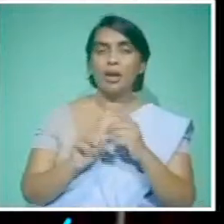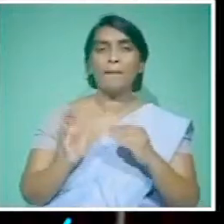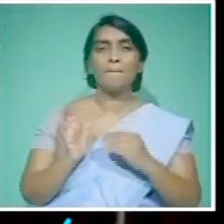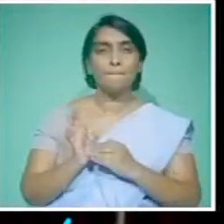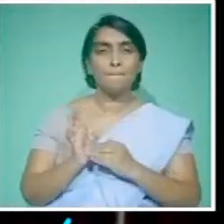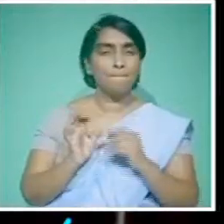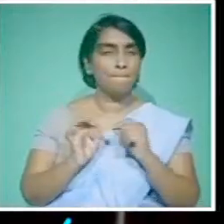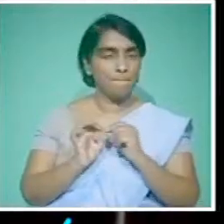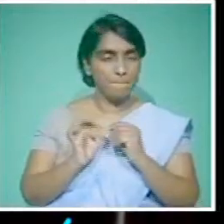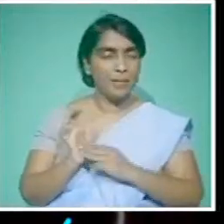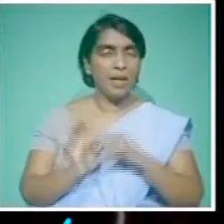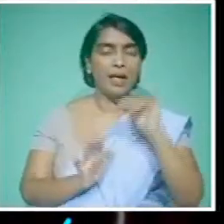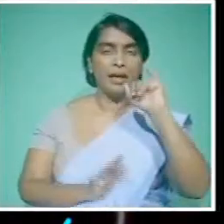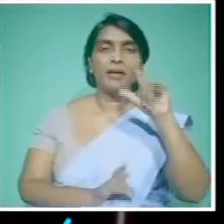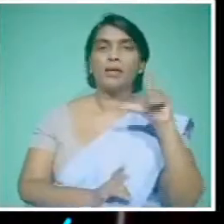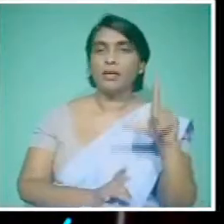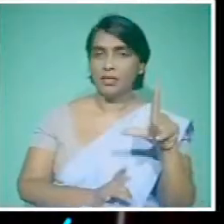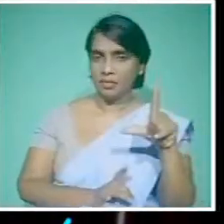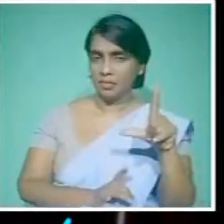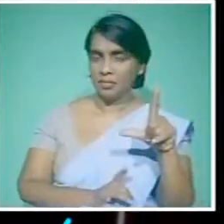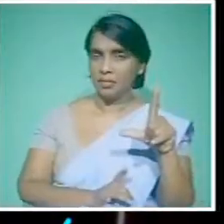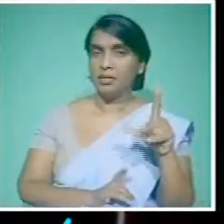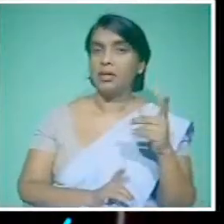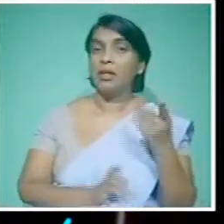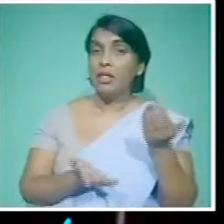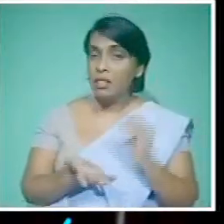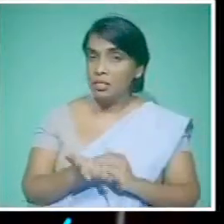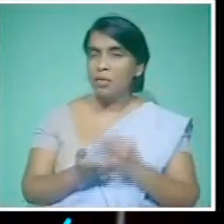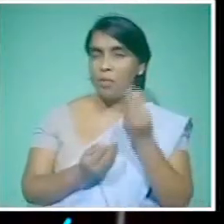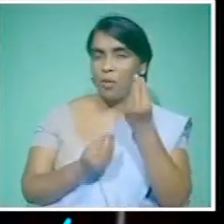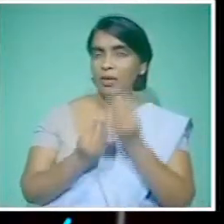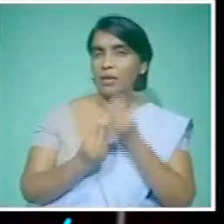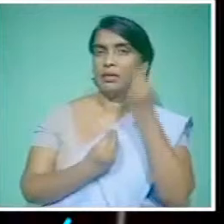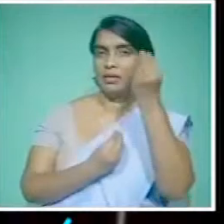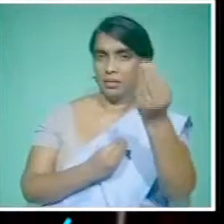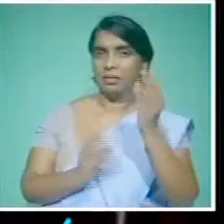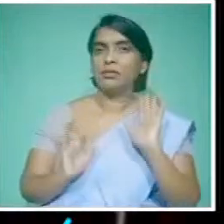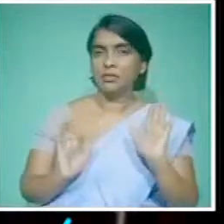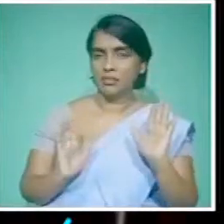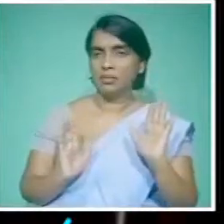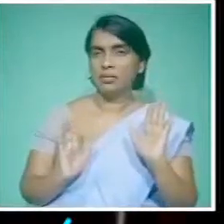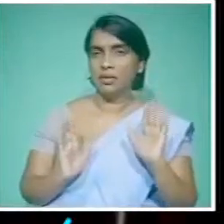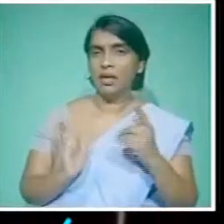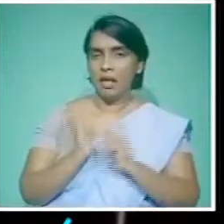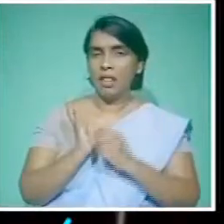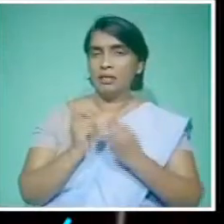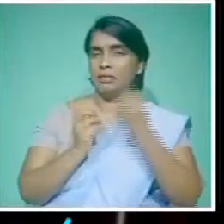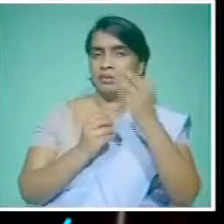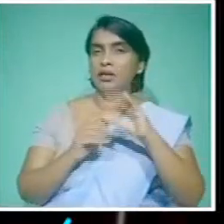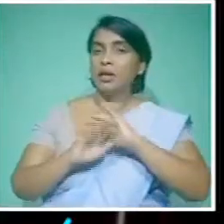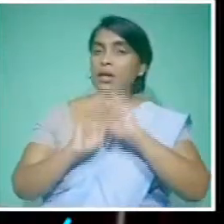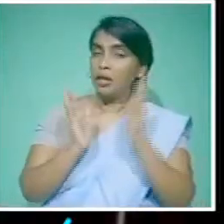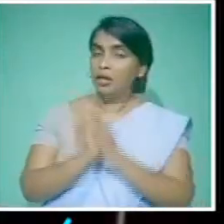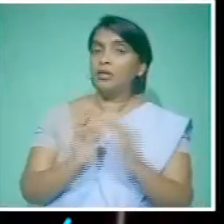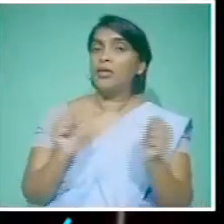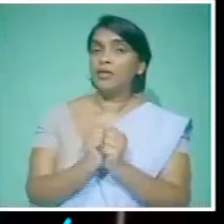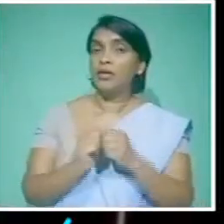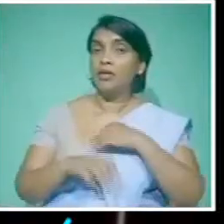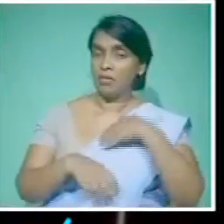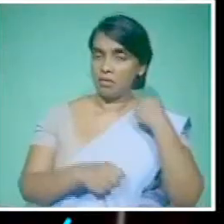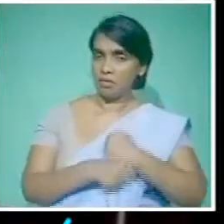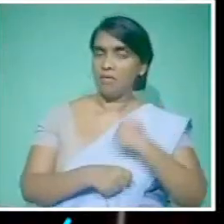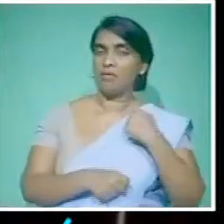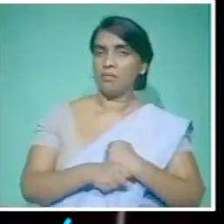million 67ක්. එතකොට අපිට තව පොඩි ගාණයි මේක ගෙවලා ඉවර කරන්න තියෙන්නේ මේ ණය. ඉතුරු ටික කලේ අපේ